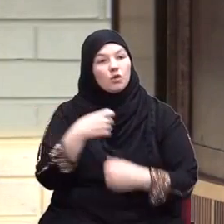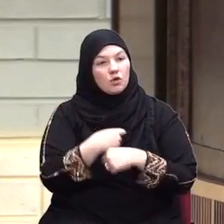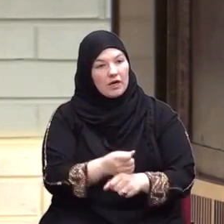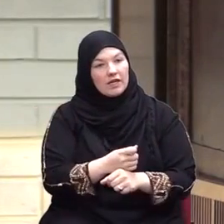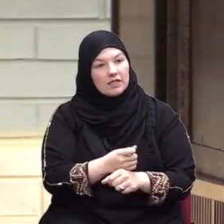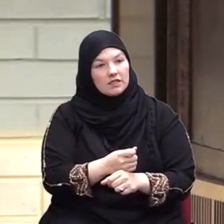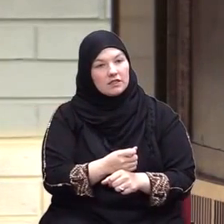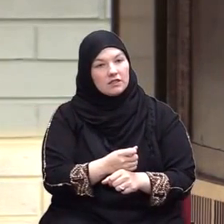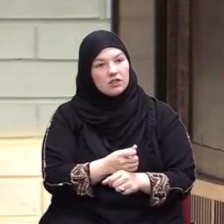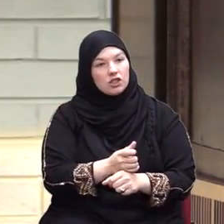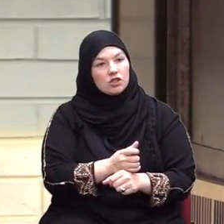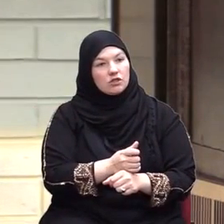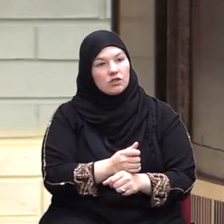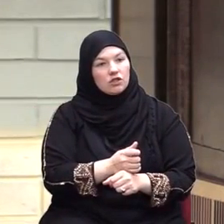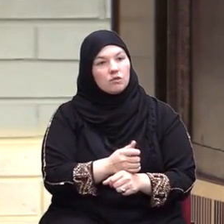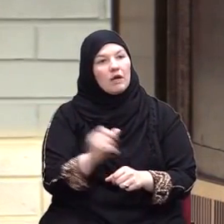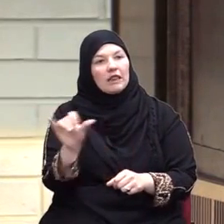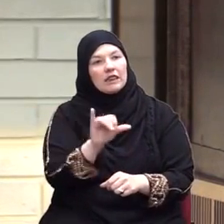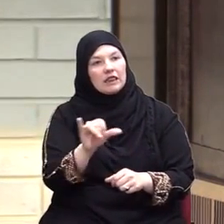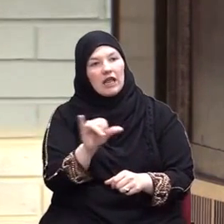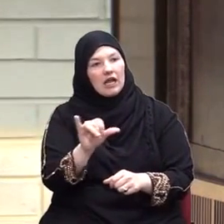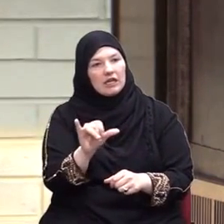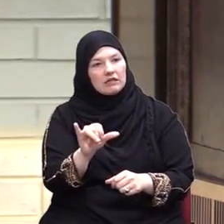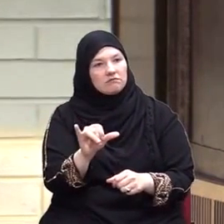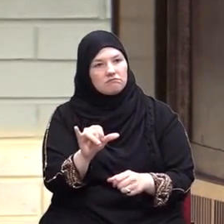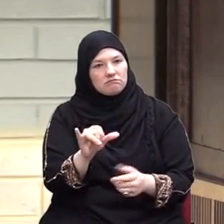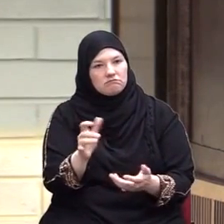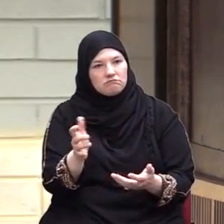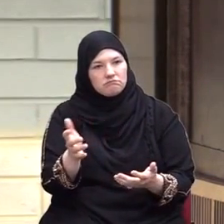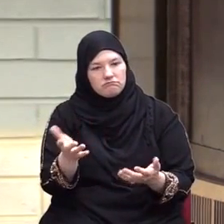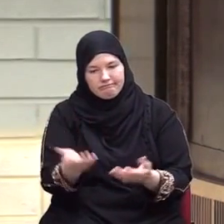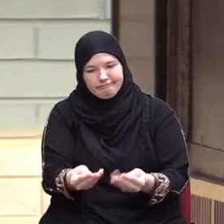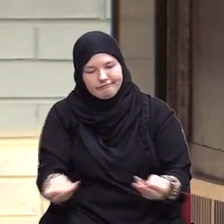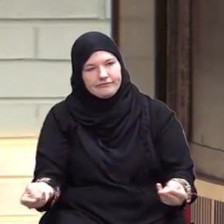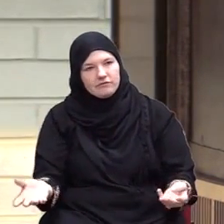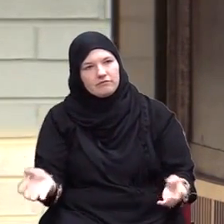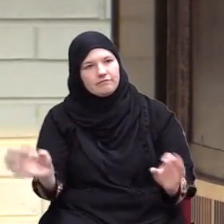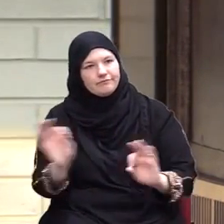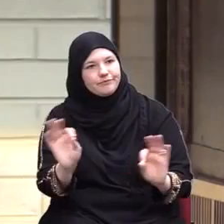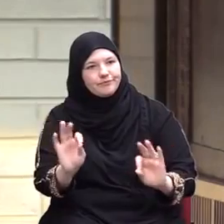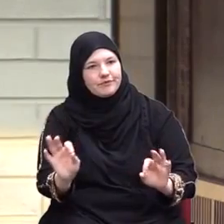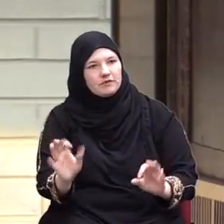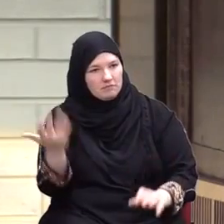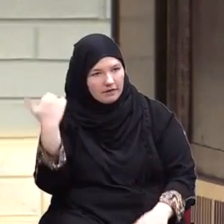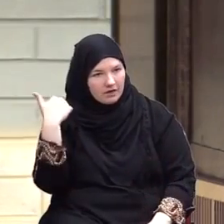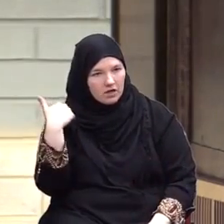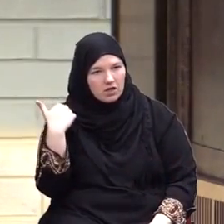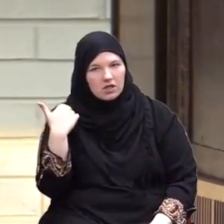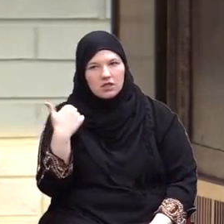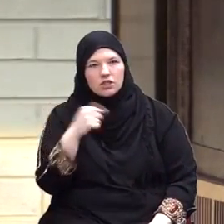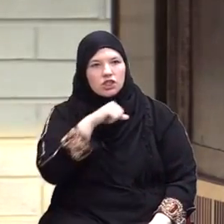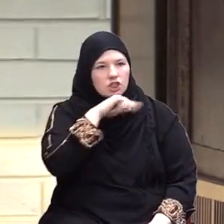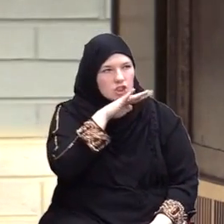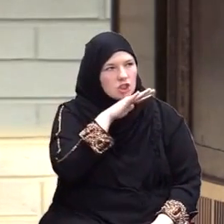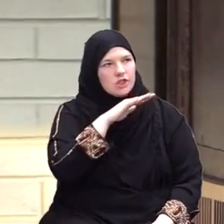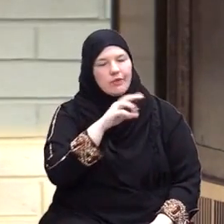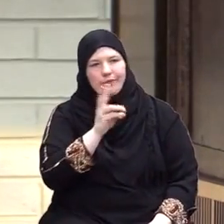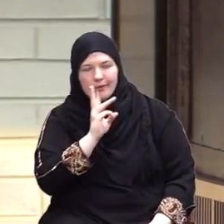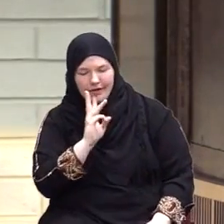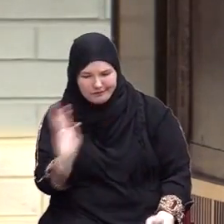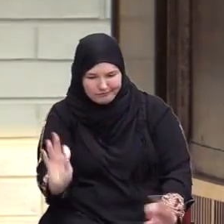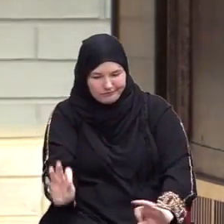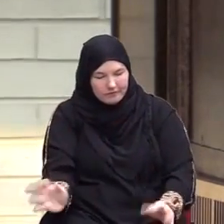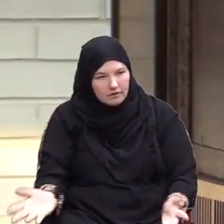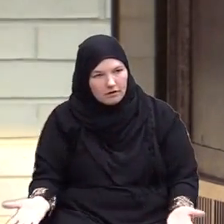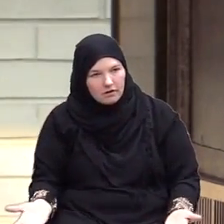created, you were lifeless material. تراب, ماء, طين,